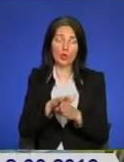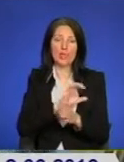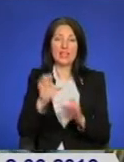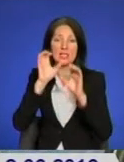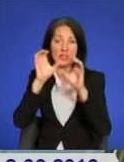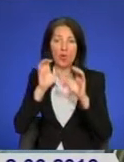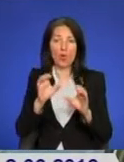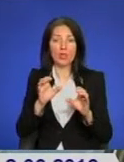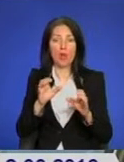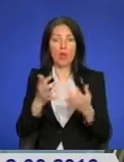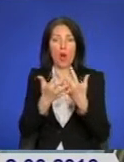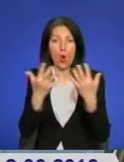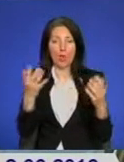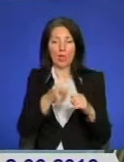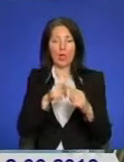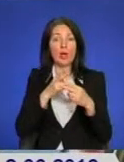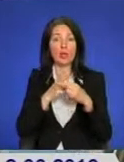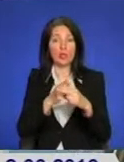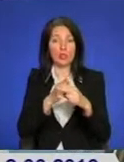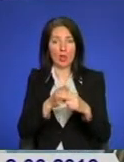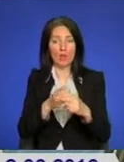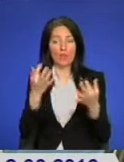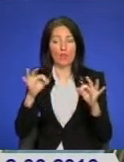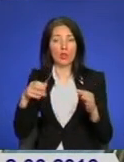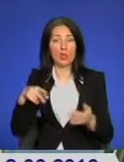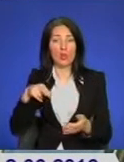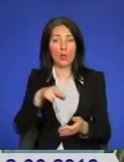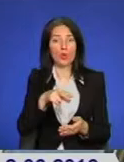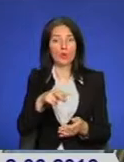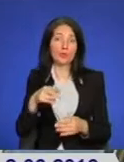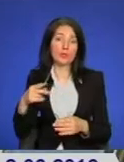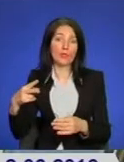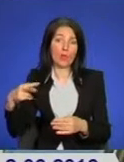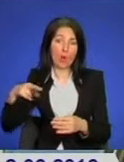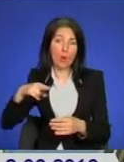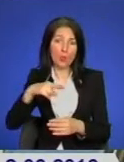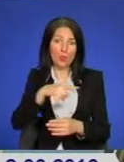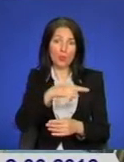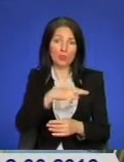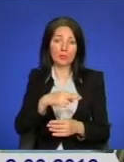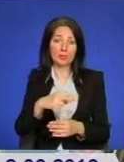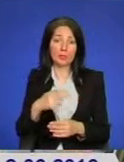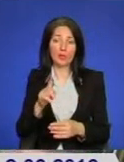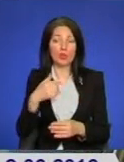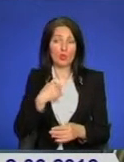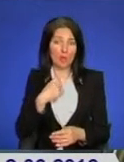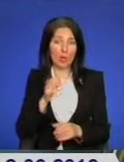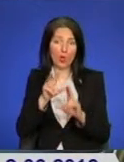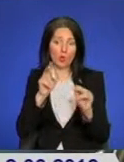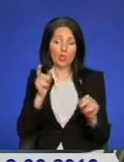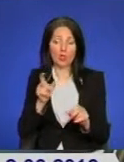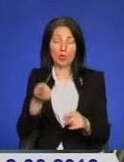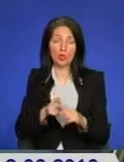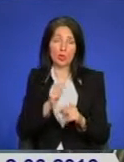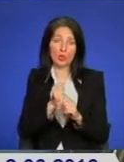Незаконне огородження, яке мішало пільному проходу, зрізане. Тобто те, що ми обіцяли людям, то ця